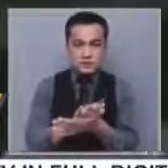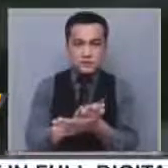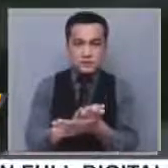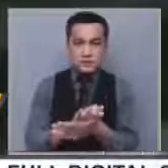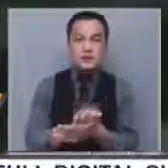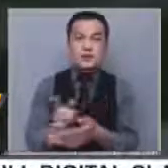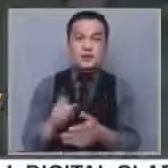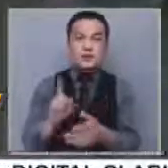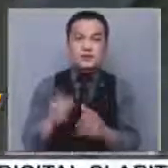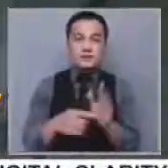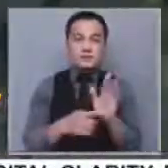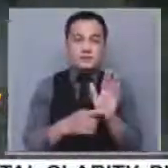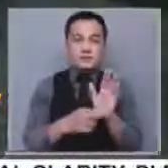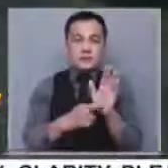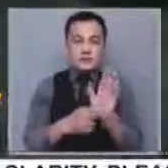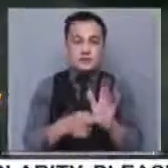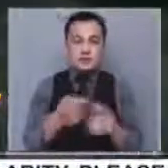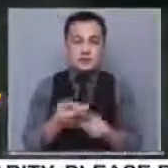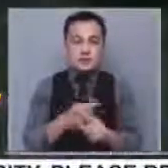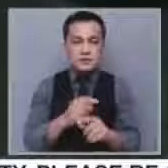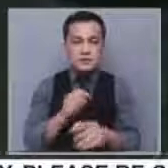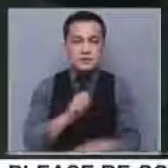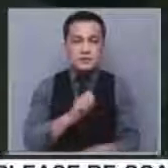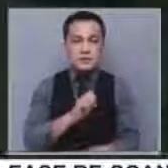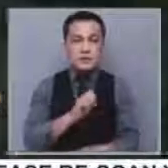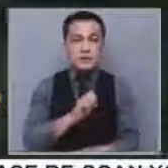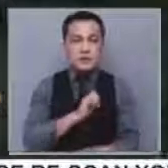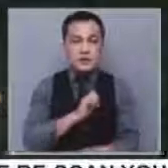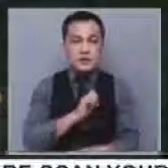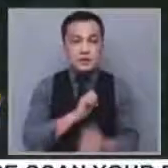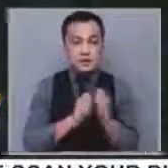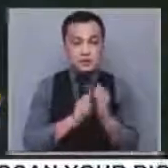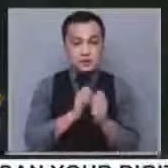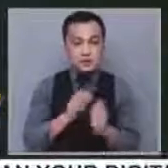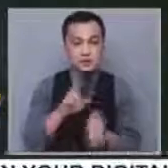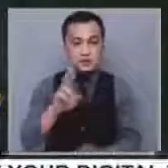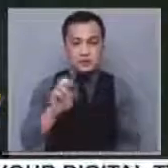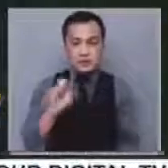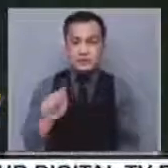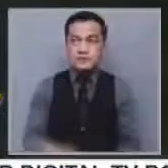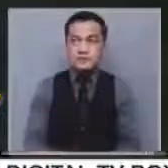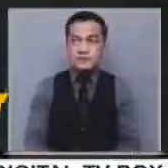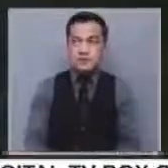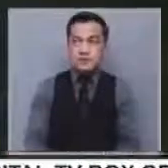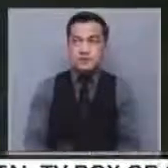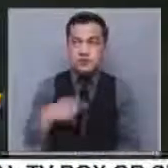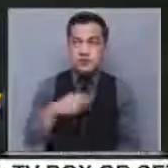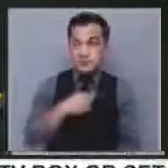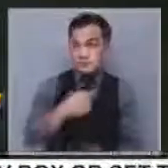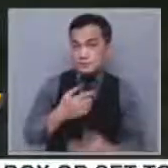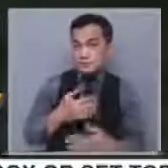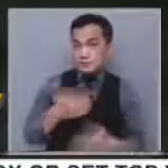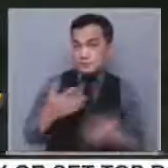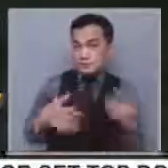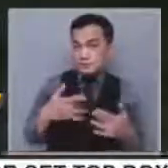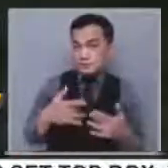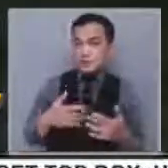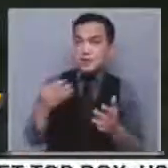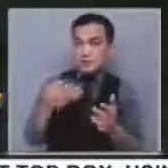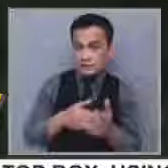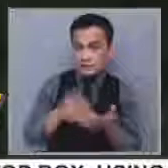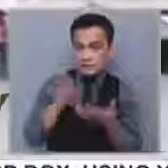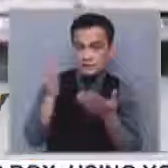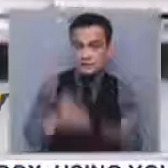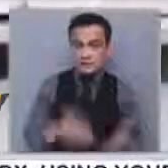Amerika. So excited to be part of this, another delivery, getting vaccines to